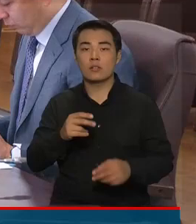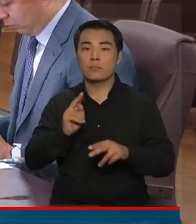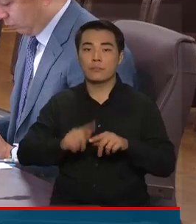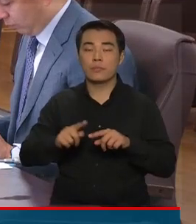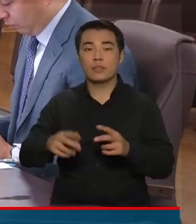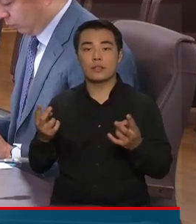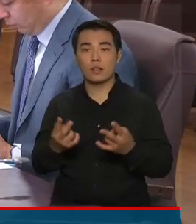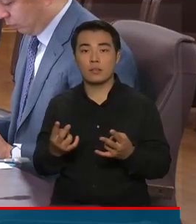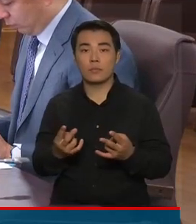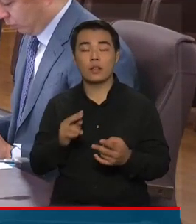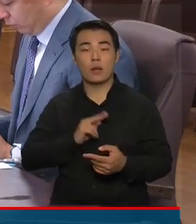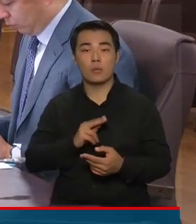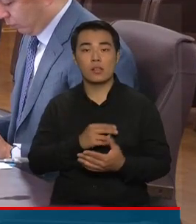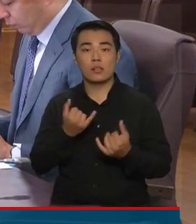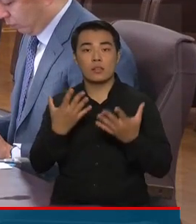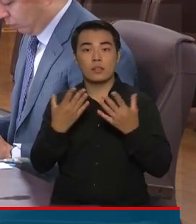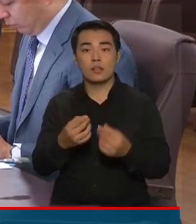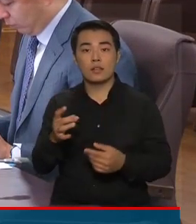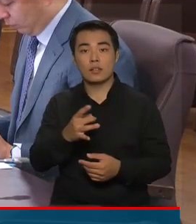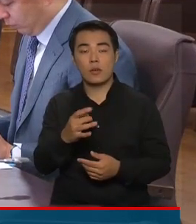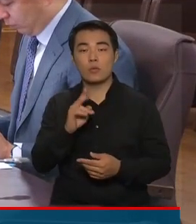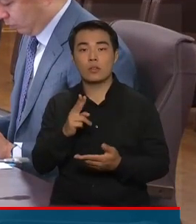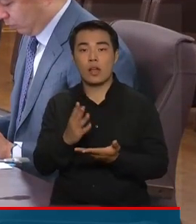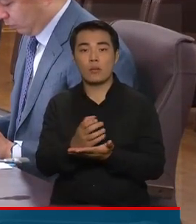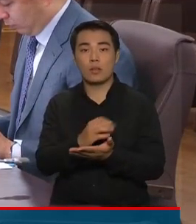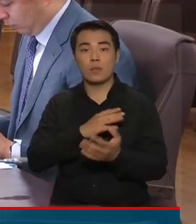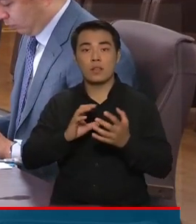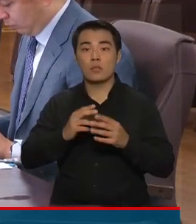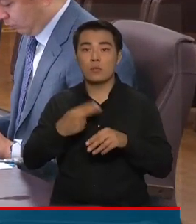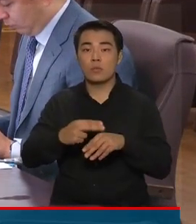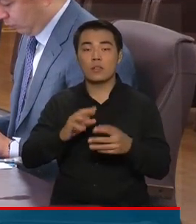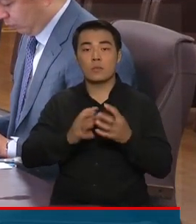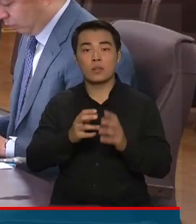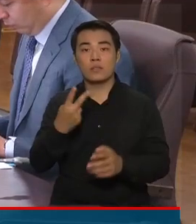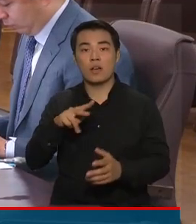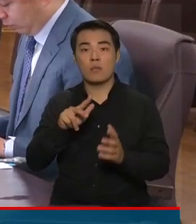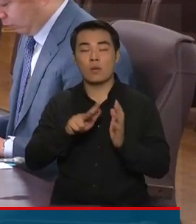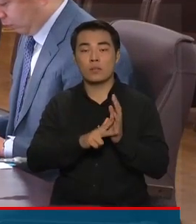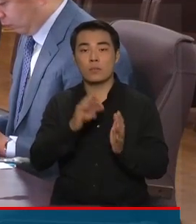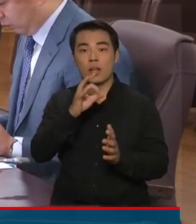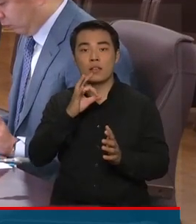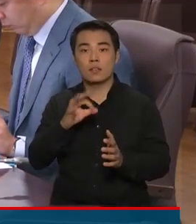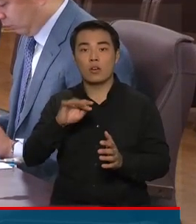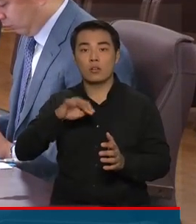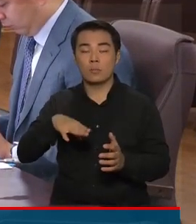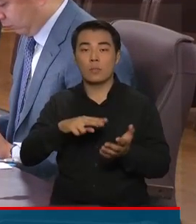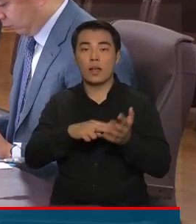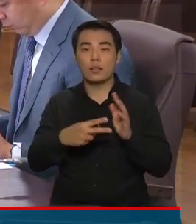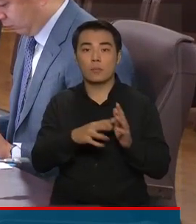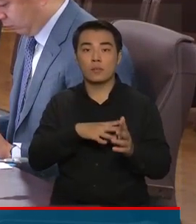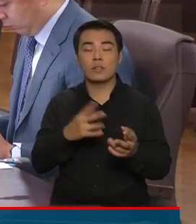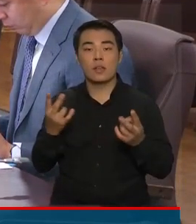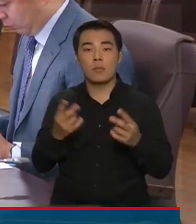работу. На сегодняшний день в регионах накоплено угля только на 28% от плана.